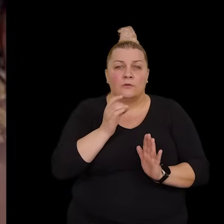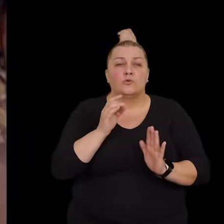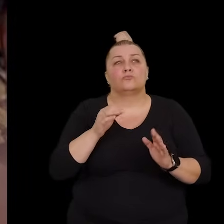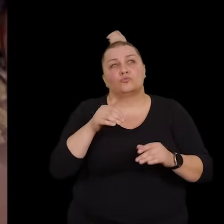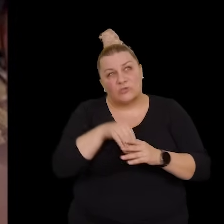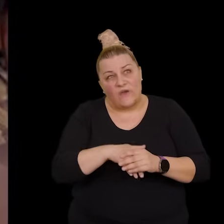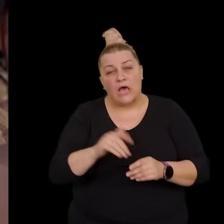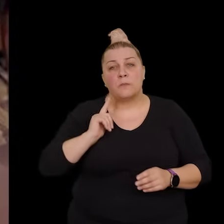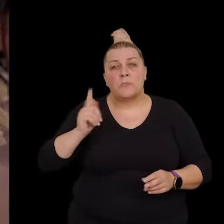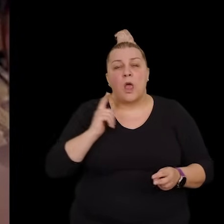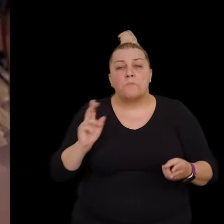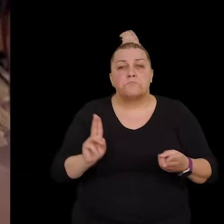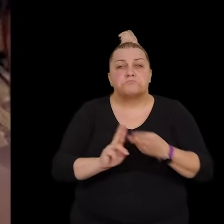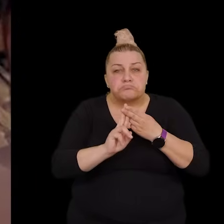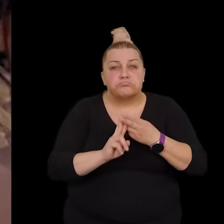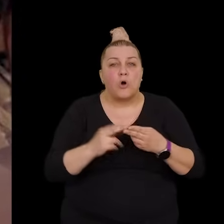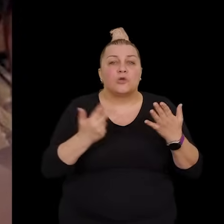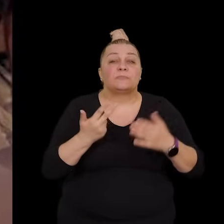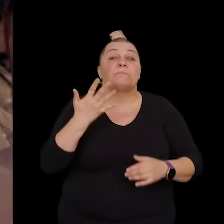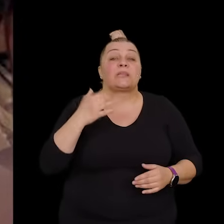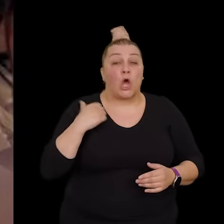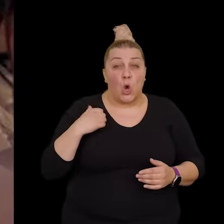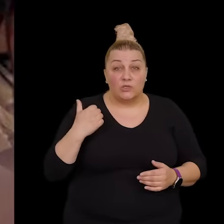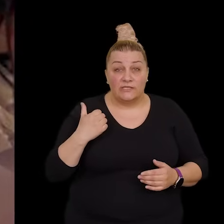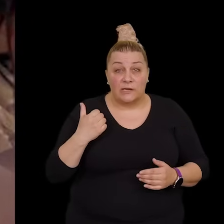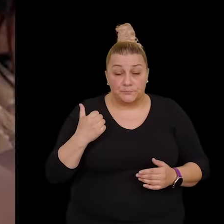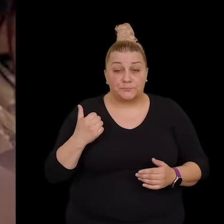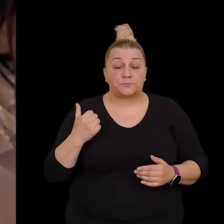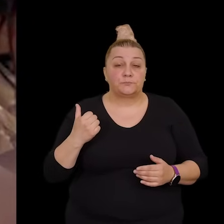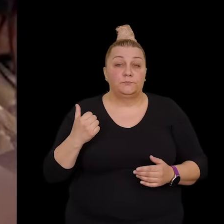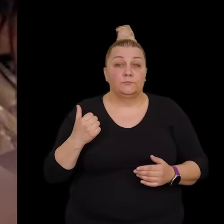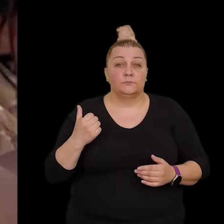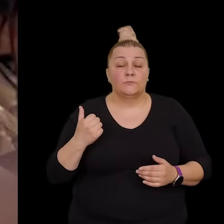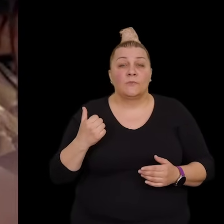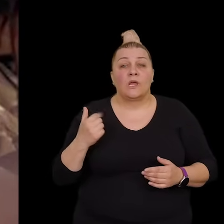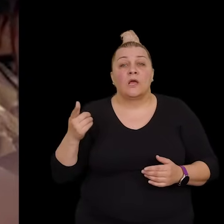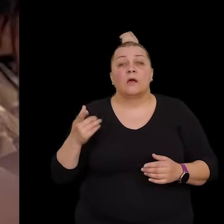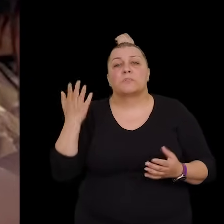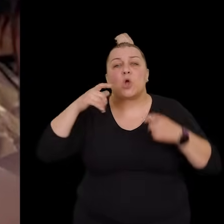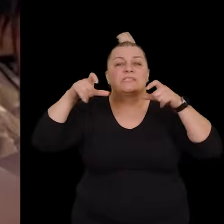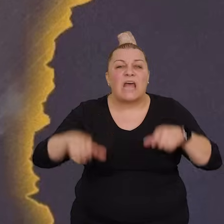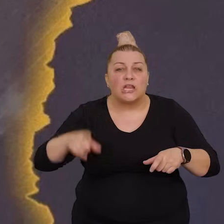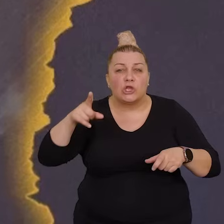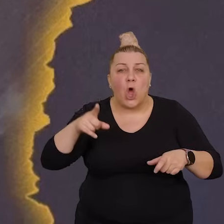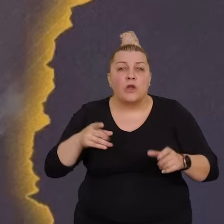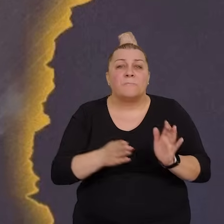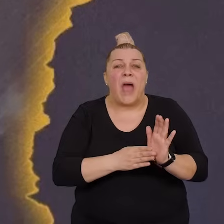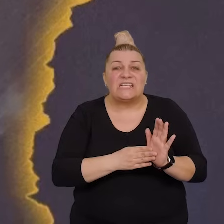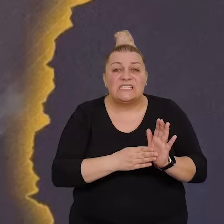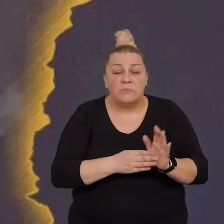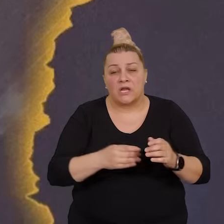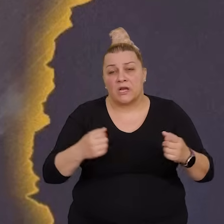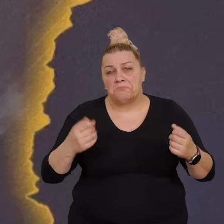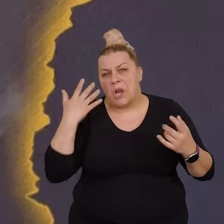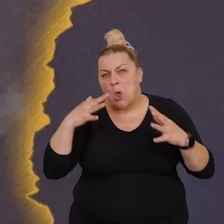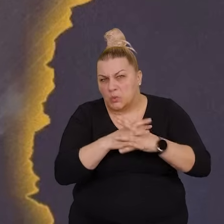sam inače poznavao od 85. godine, upoznali smo se u Maksimiru na stadionu na jednoj utakmici i od tada